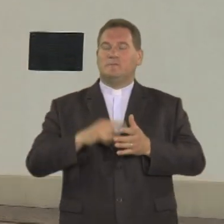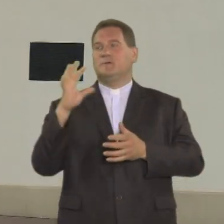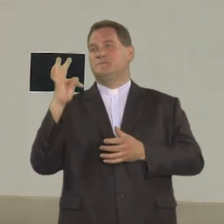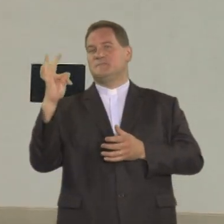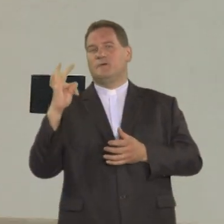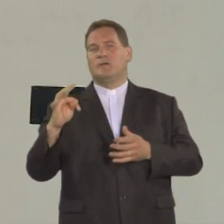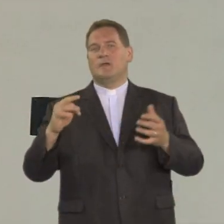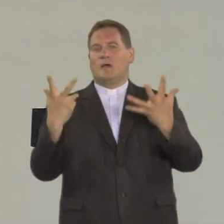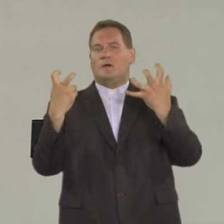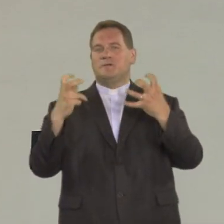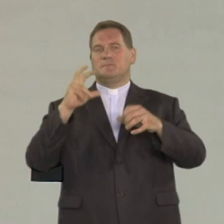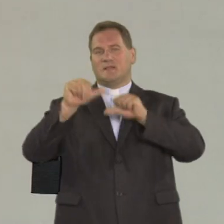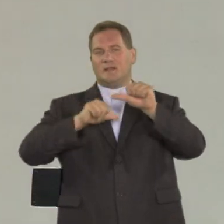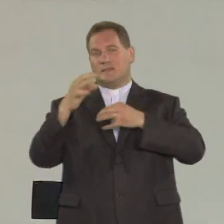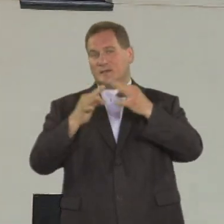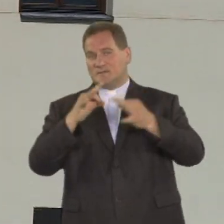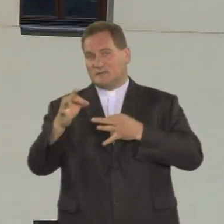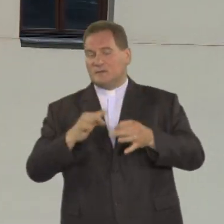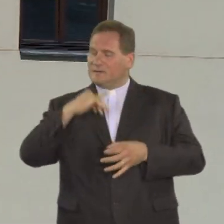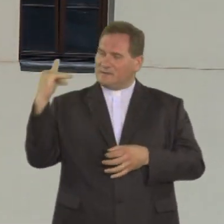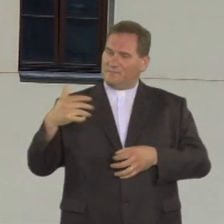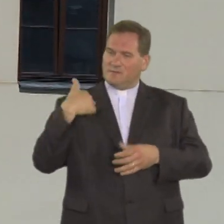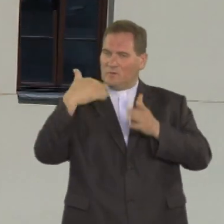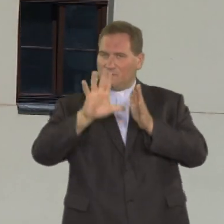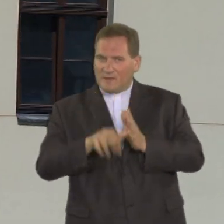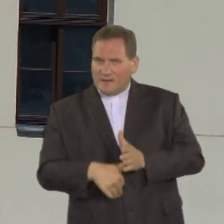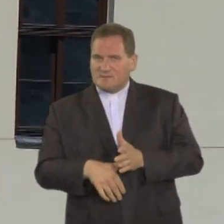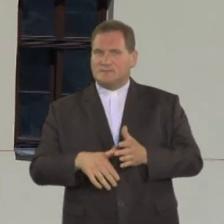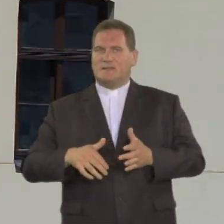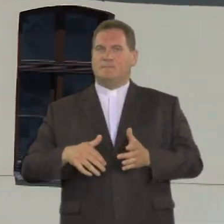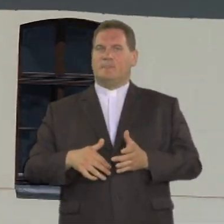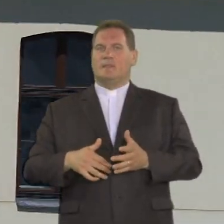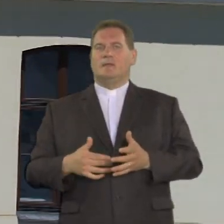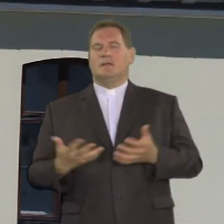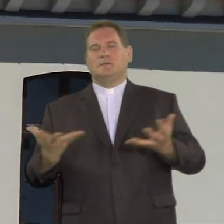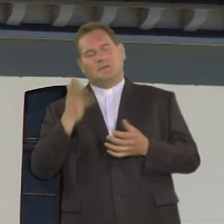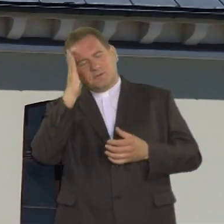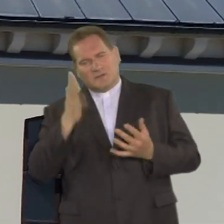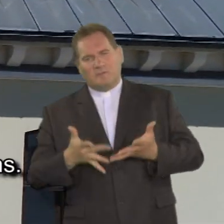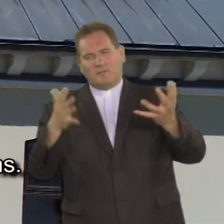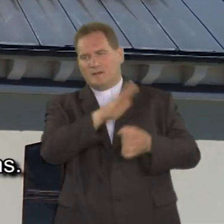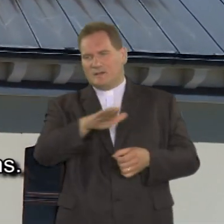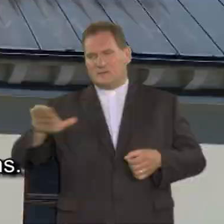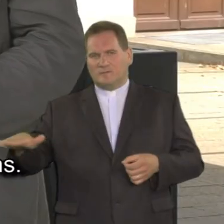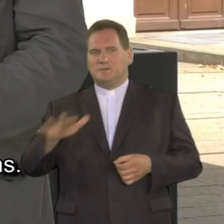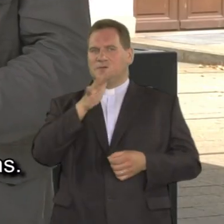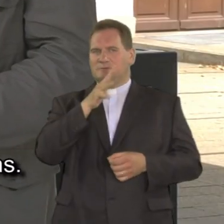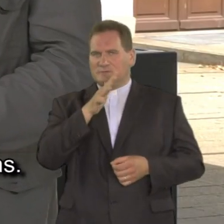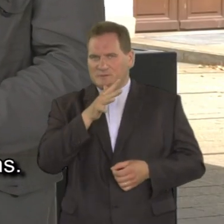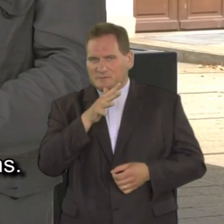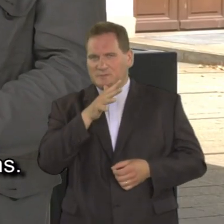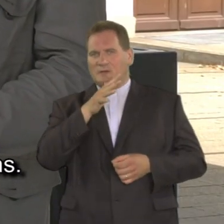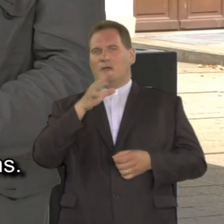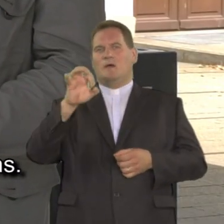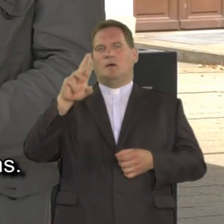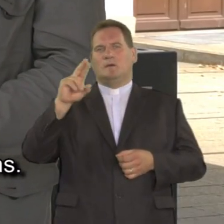swojej 800-letniej historii zawsze był miastem, w którym mieszkało wiele narodowości. Mieszkali tu Żydzi,